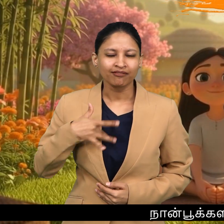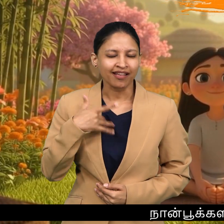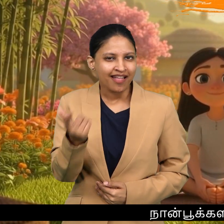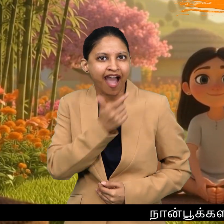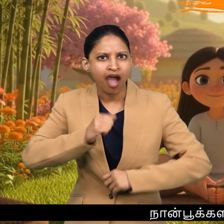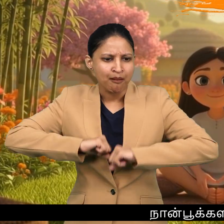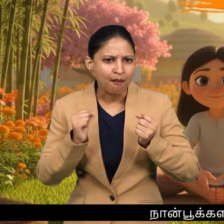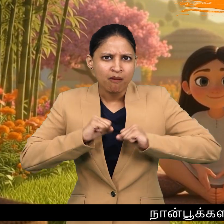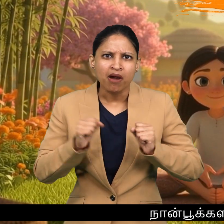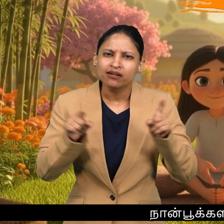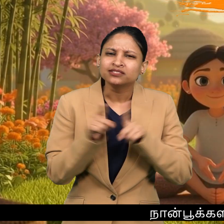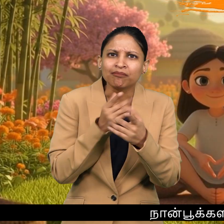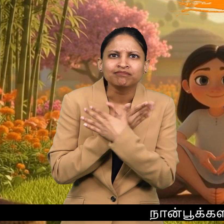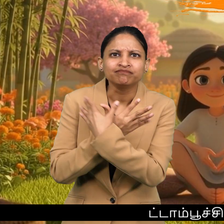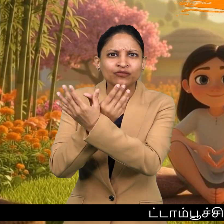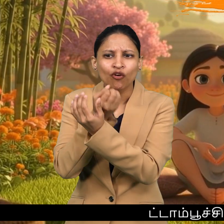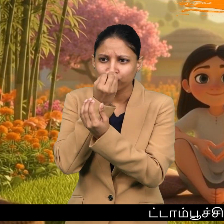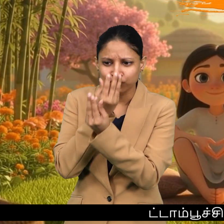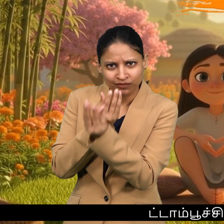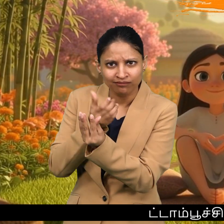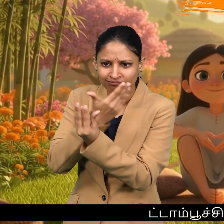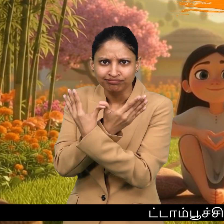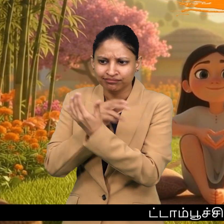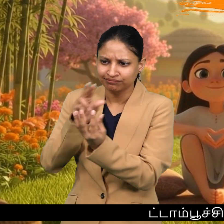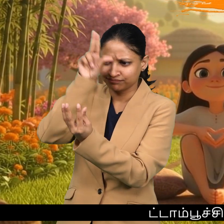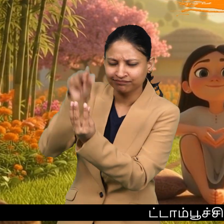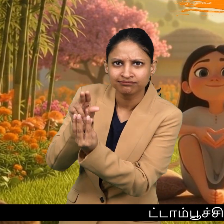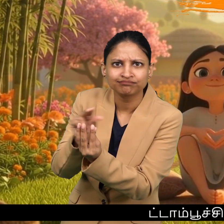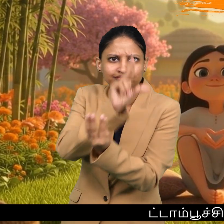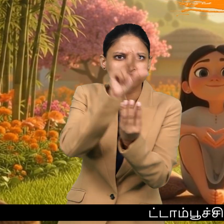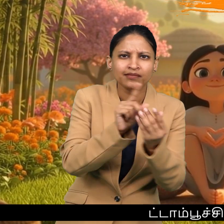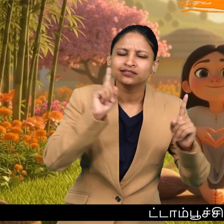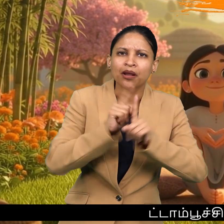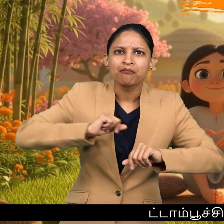பாருங்கள், நான் பூக்களின் நடுவில் பறக்கும் பட்டாம்பூச்சி போல இருக்கிறேன்.